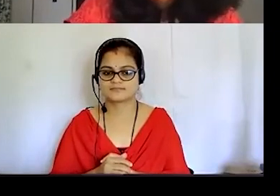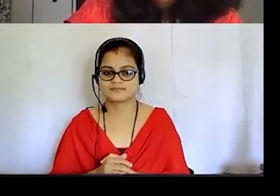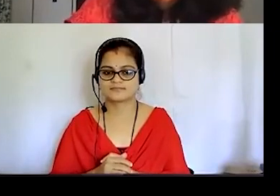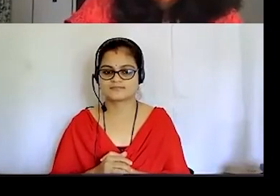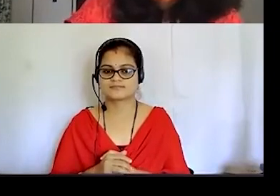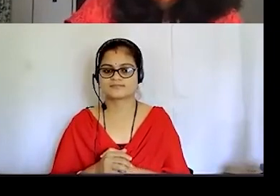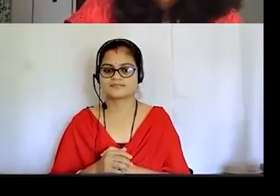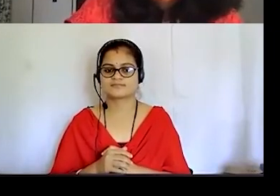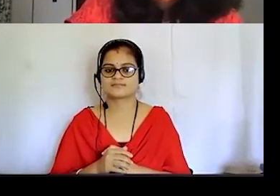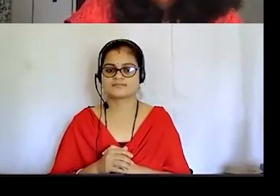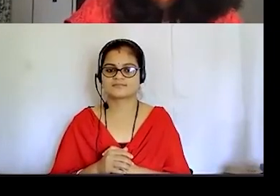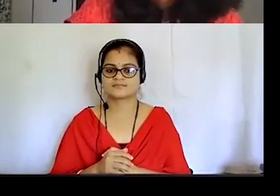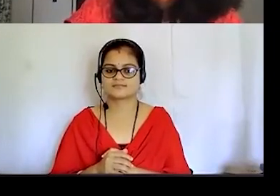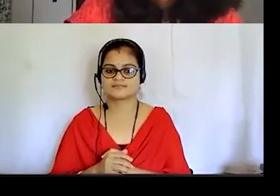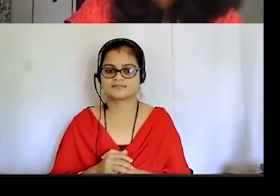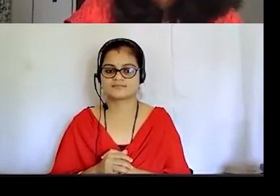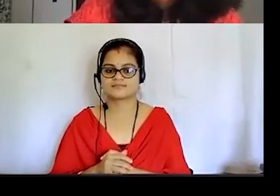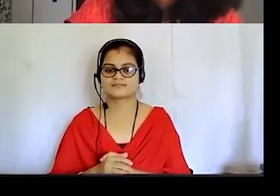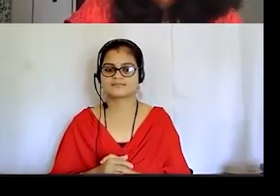ओ जरा हौले हौले